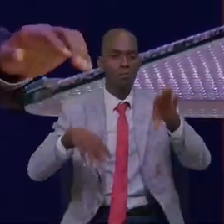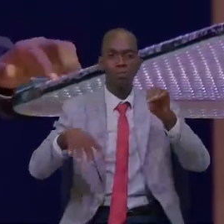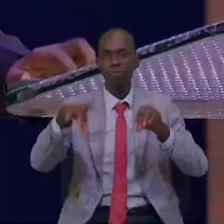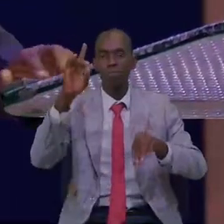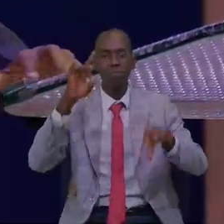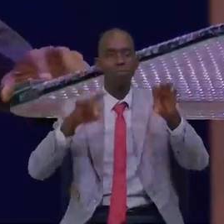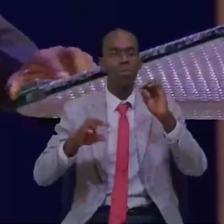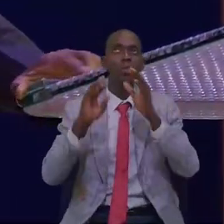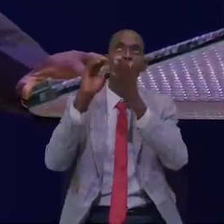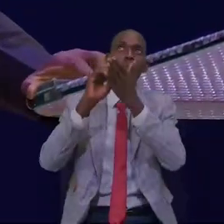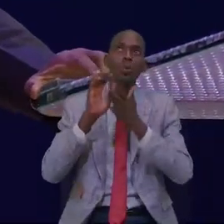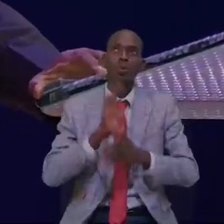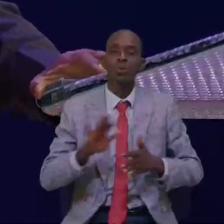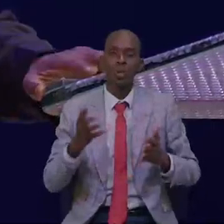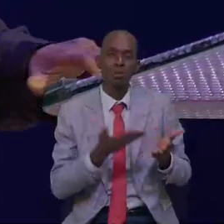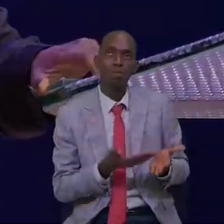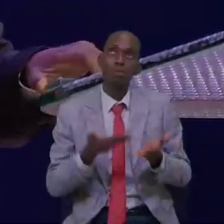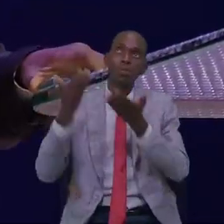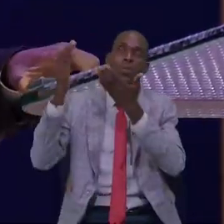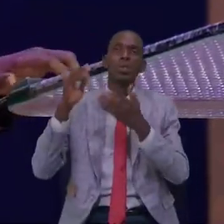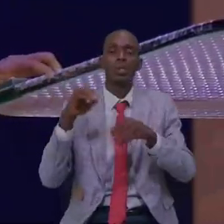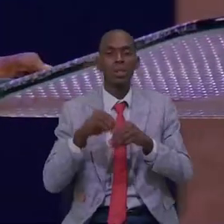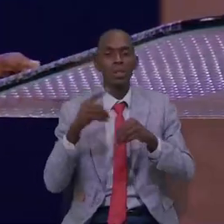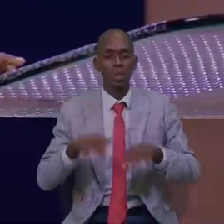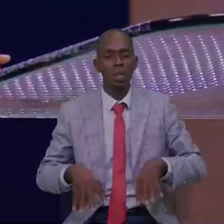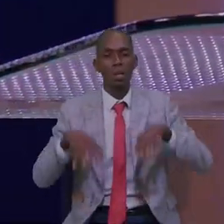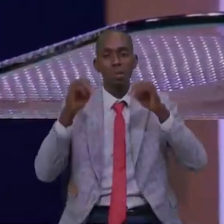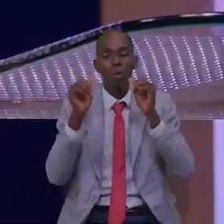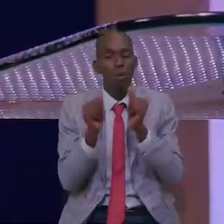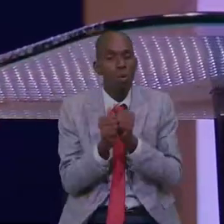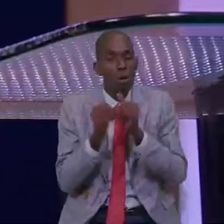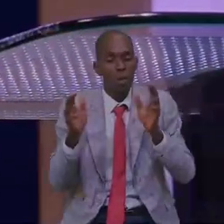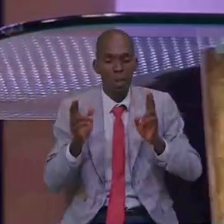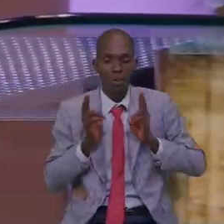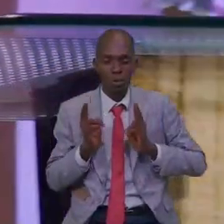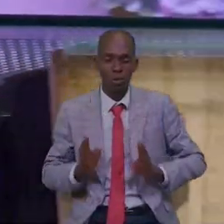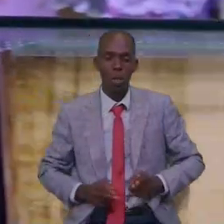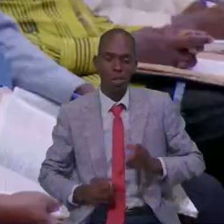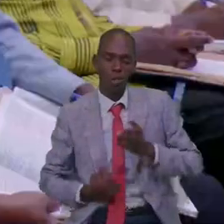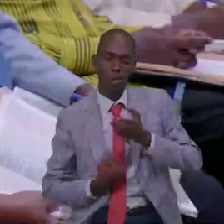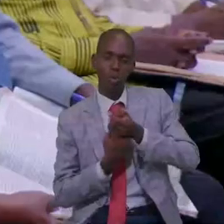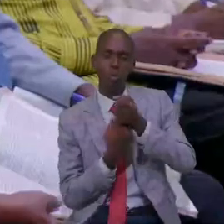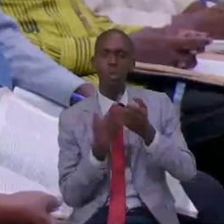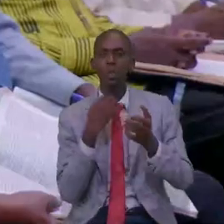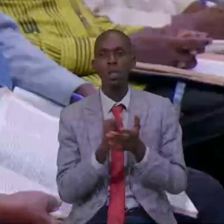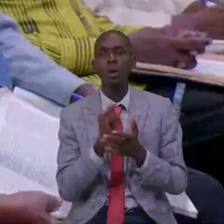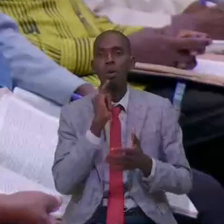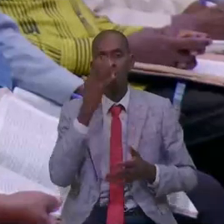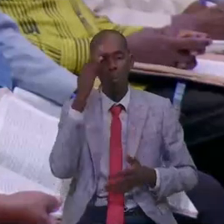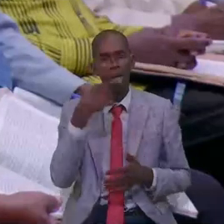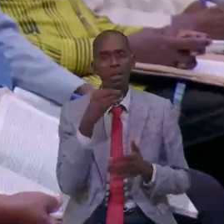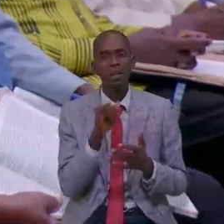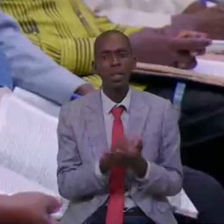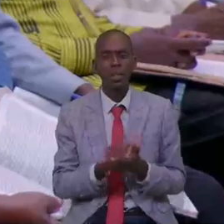Dieu. Il les emmènera à l'enlèvement sans le secours d'un homme. Alors c'est pourquoi c'est dit que la pierre là